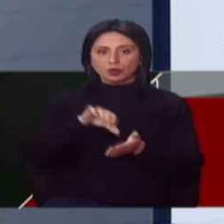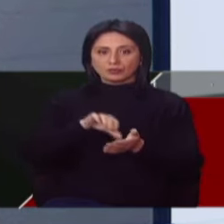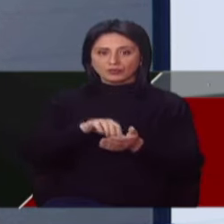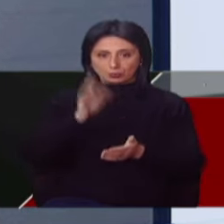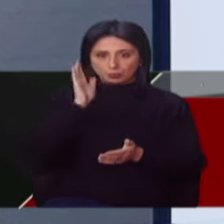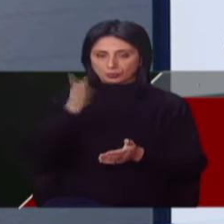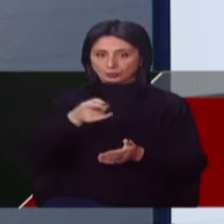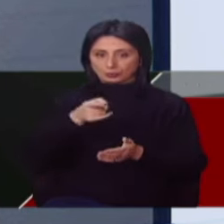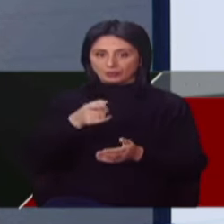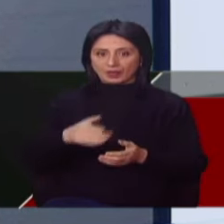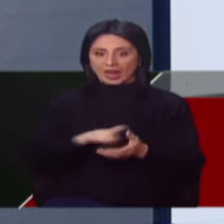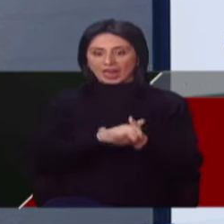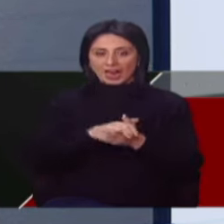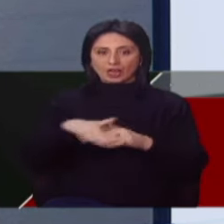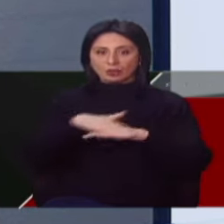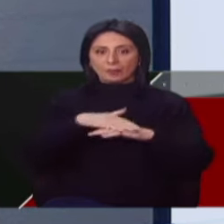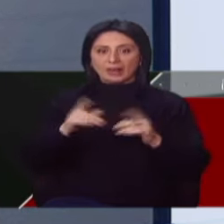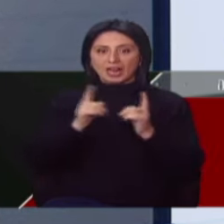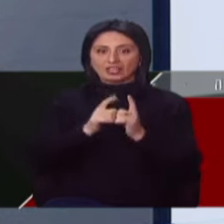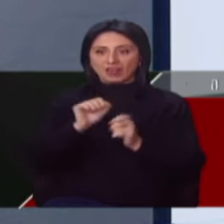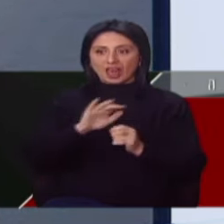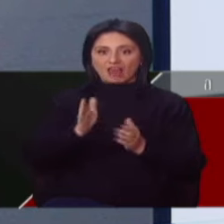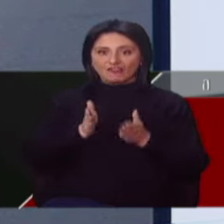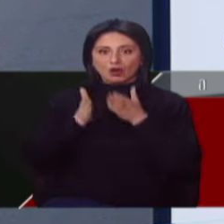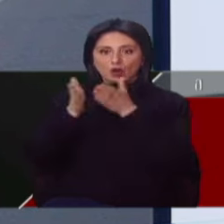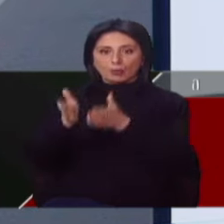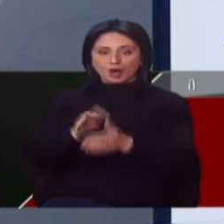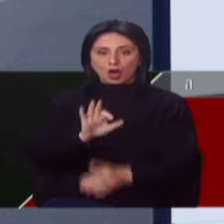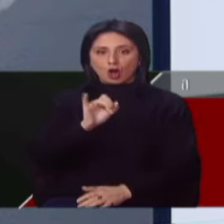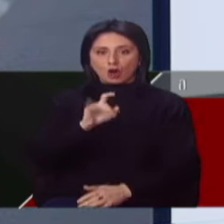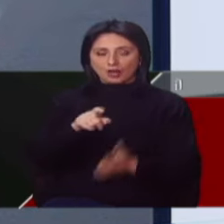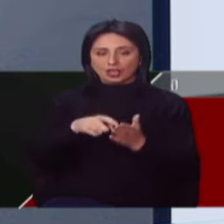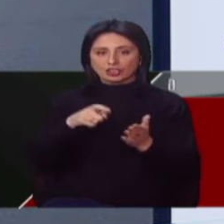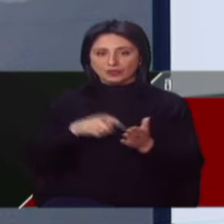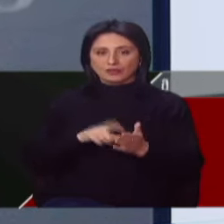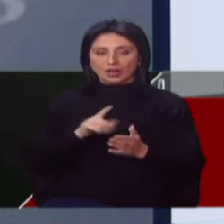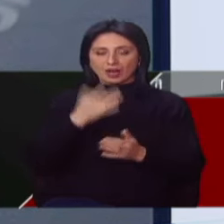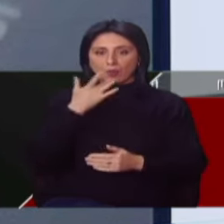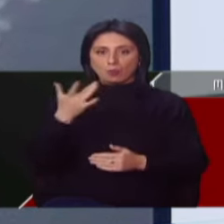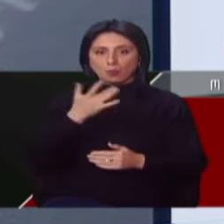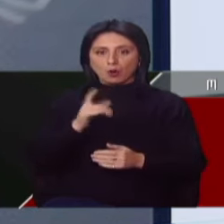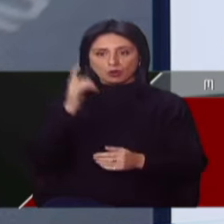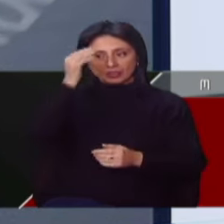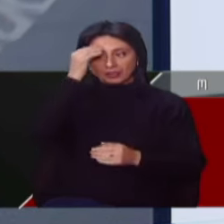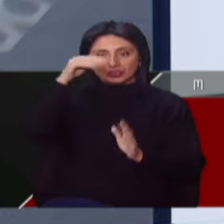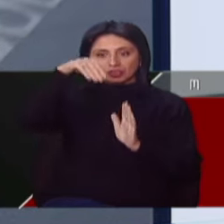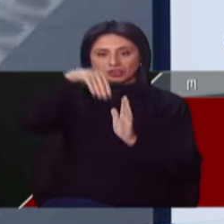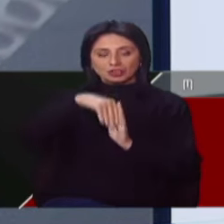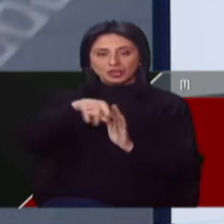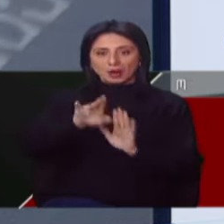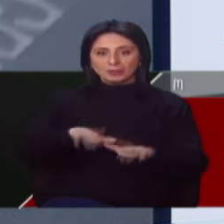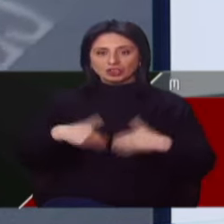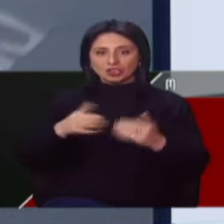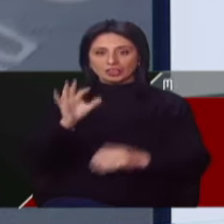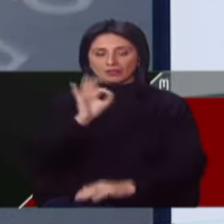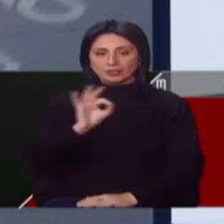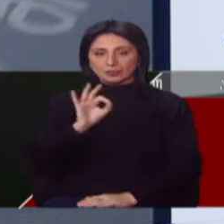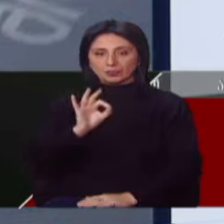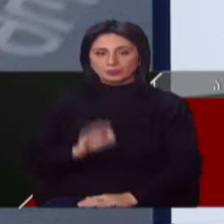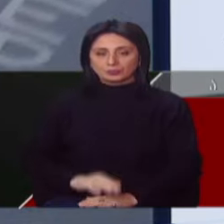მონაწილეობას აპირებს. Ერთობის პლატფორმა ევროპისკენ. Სალომე ქოქიაშვილი არკვევდა რა პოლიტიკური კონტექსტი იგულისხმება ამ შეთავაზების